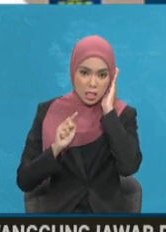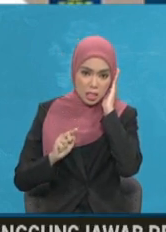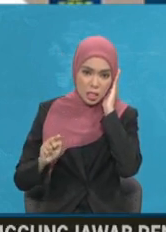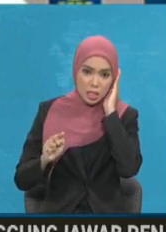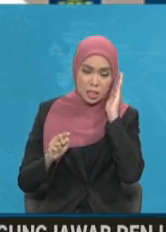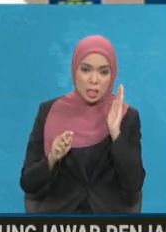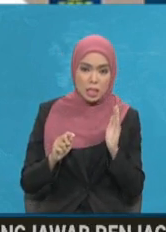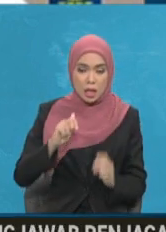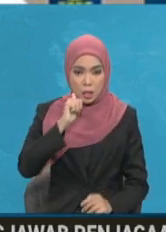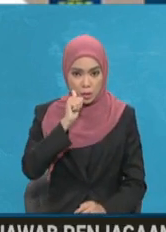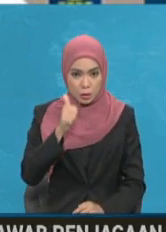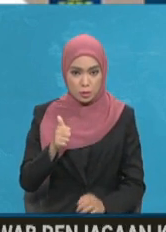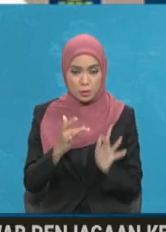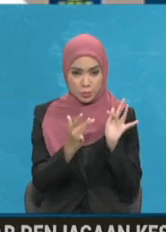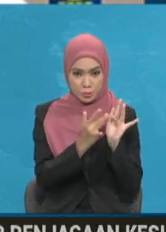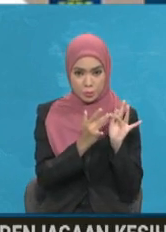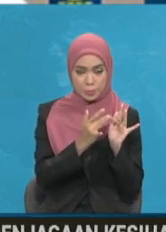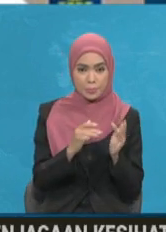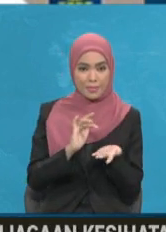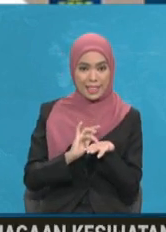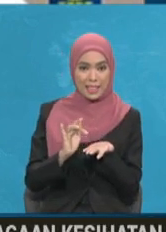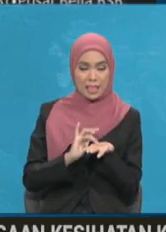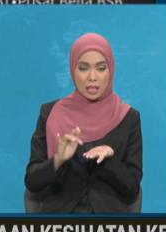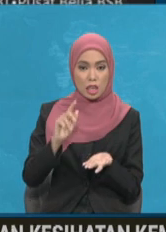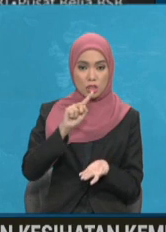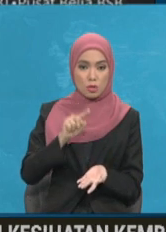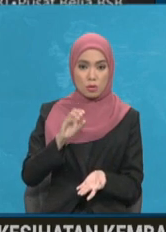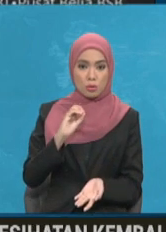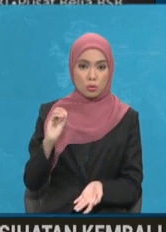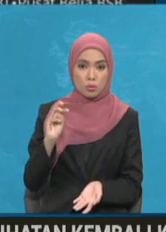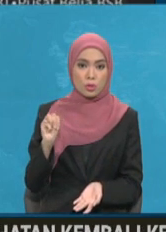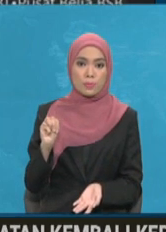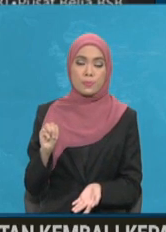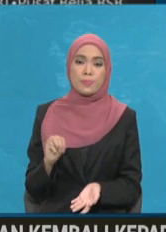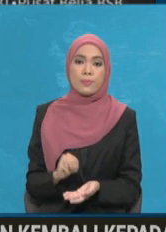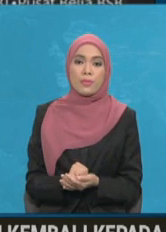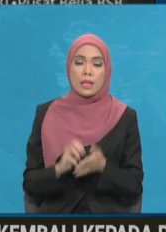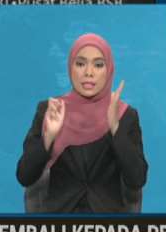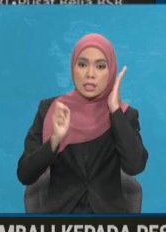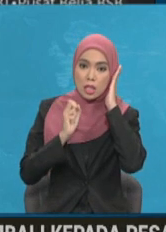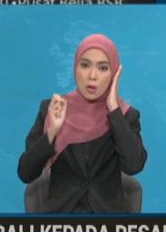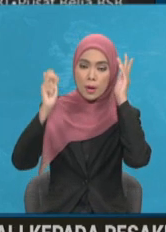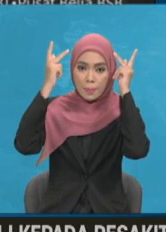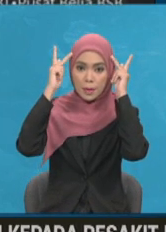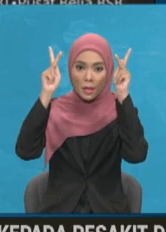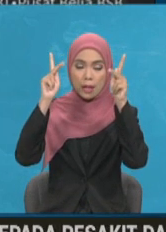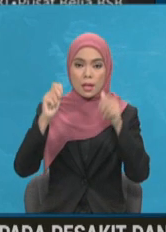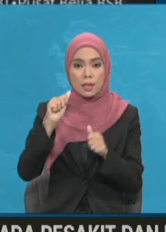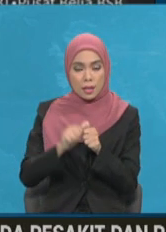secara Maya Melalui aplikasi Zoom manakala majelis sholawat pertama akan diadakan pada hari Jumat